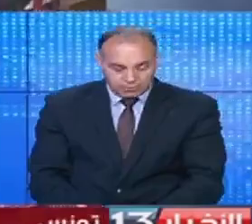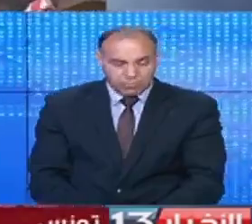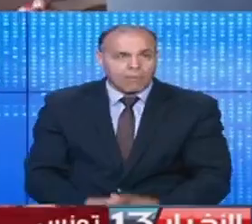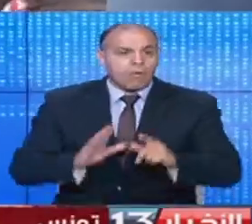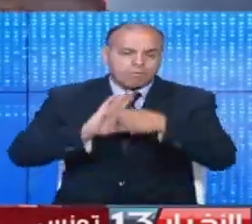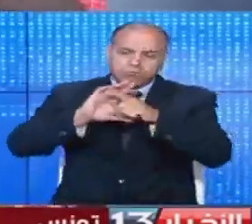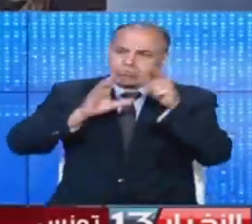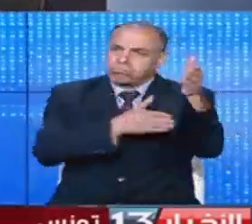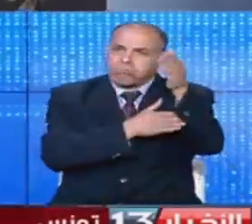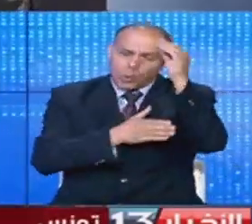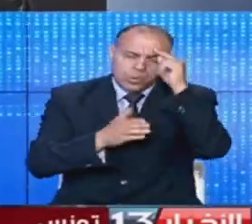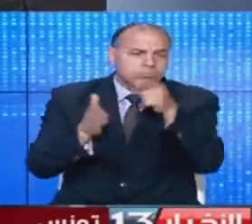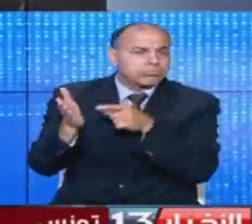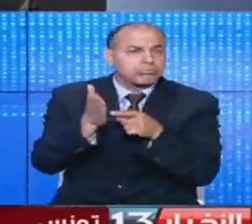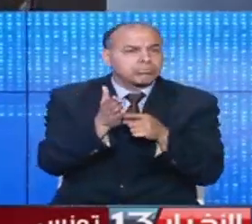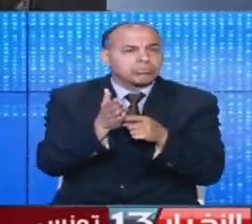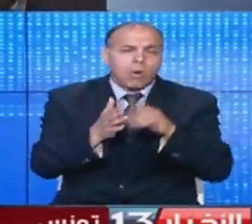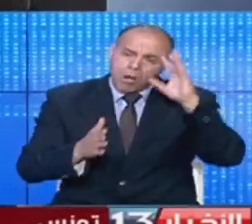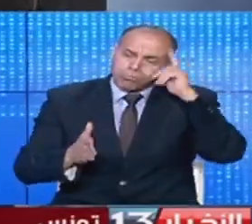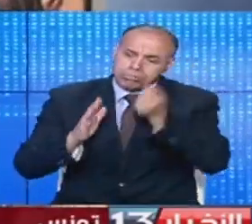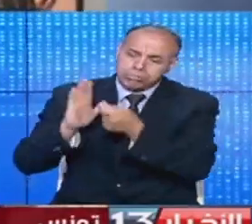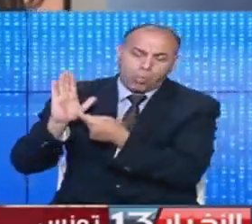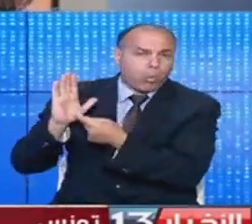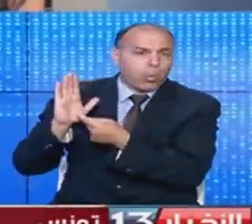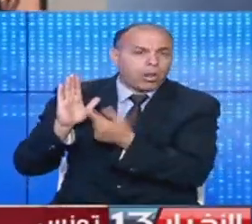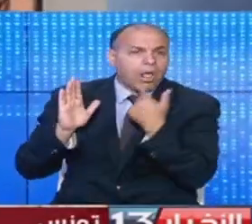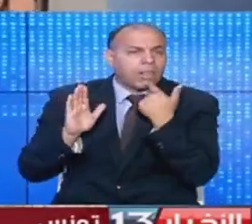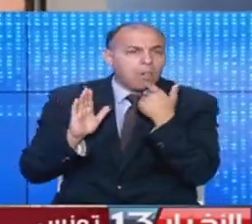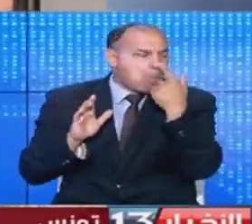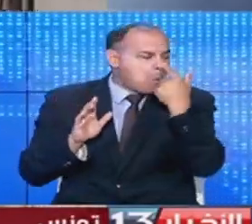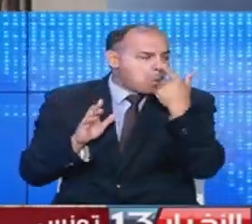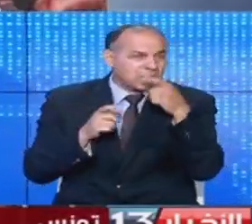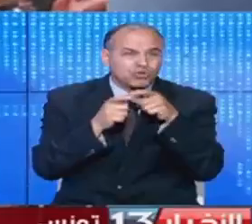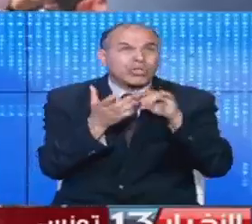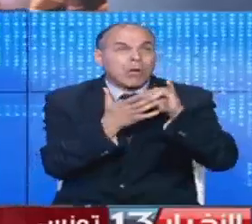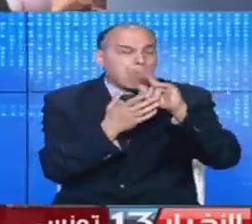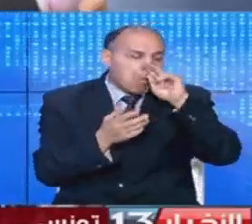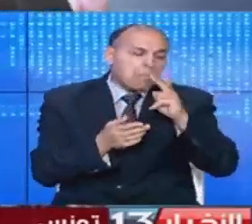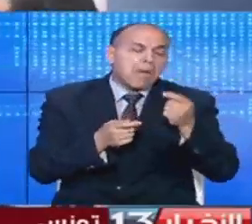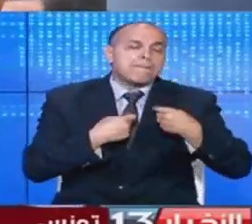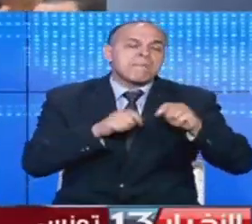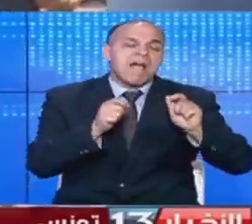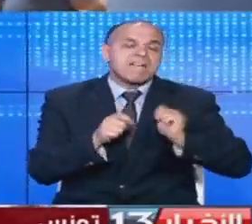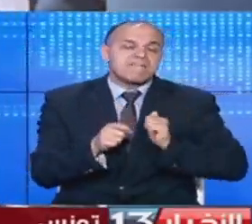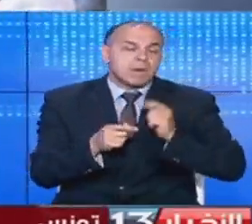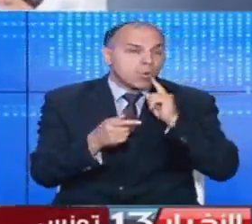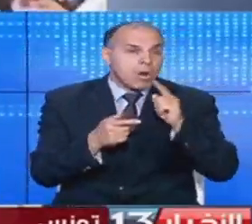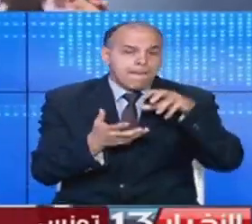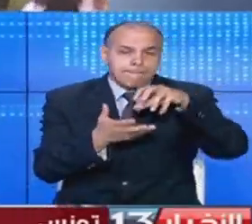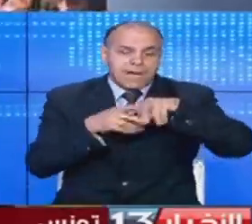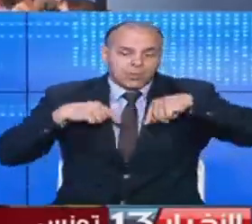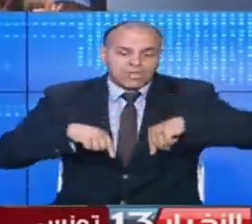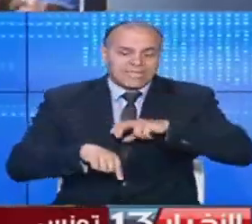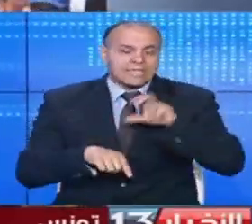رافعين الأعلام الوطنية صادحين بشعارات ترفض خوصصة الخطوط التونسية تجمعوا أمام مقر